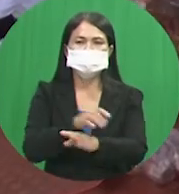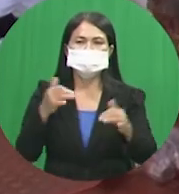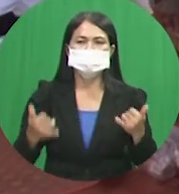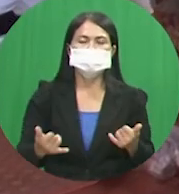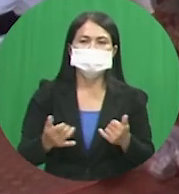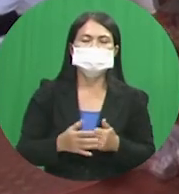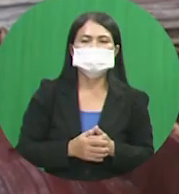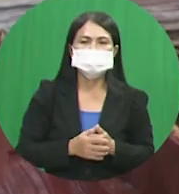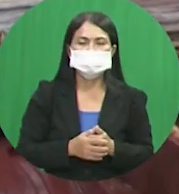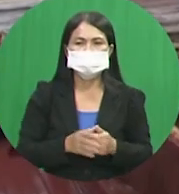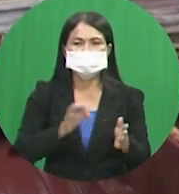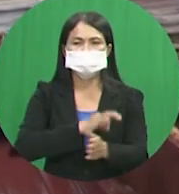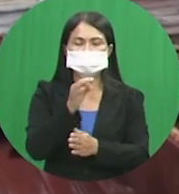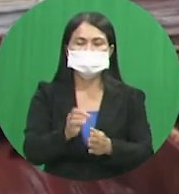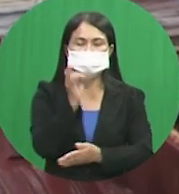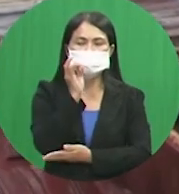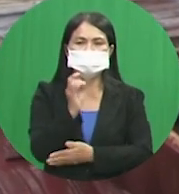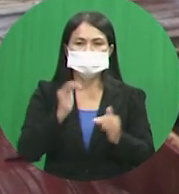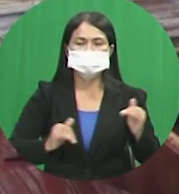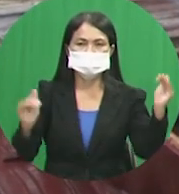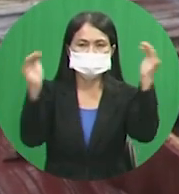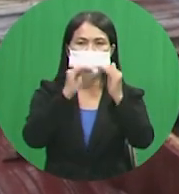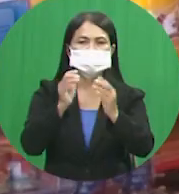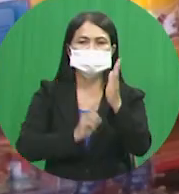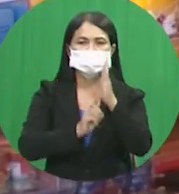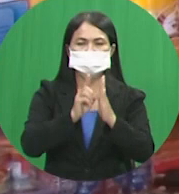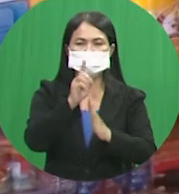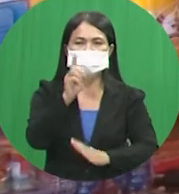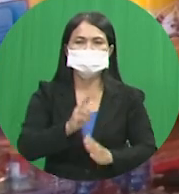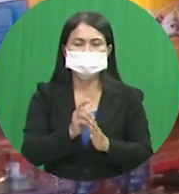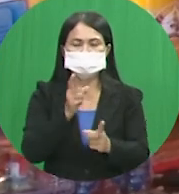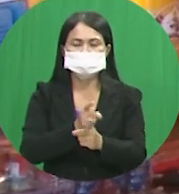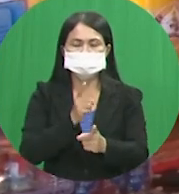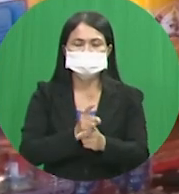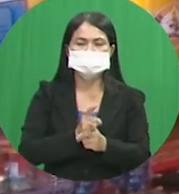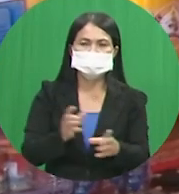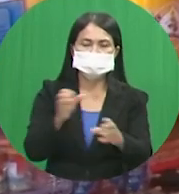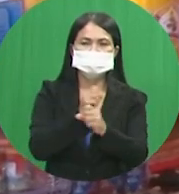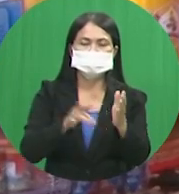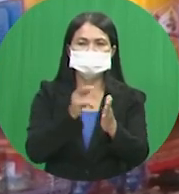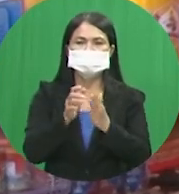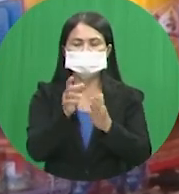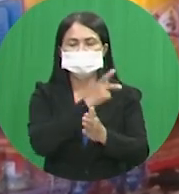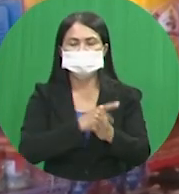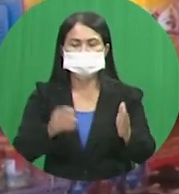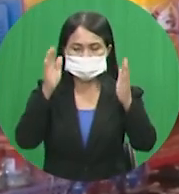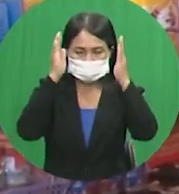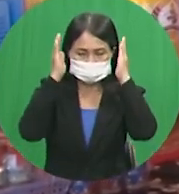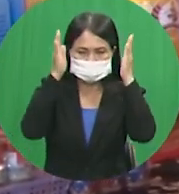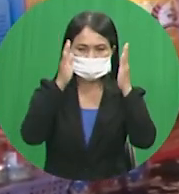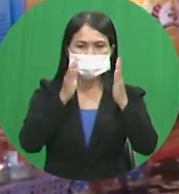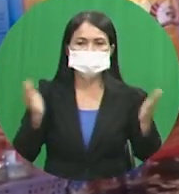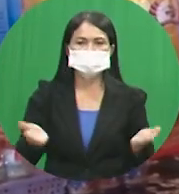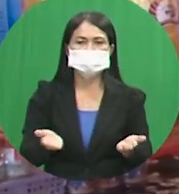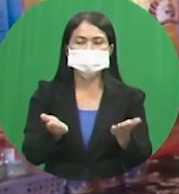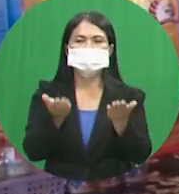จบันนี้หาวิสัยประพุทธศาสนามีการอริจมรันหาตรายบานริจรัฐหาพิบาลยกจะตกดักหนึ่งเลือกดำ